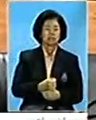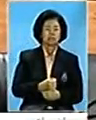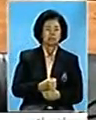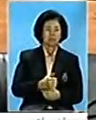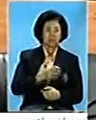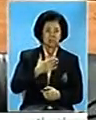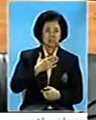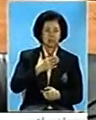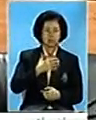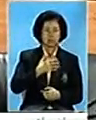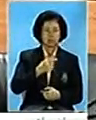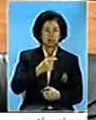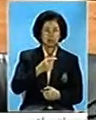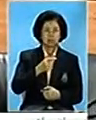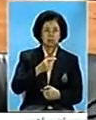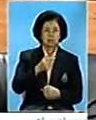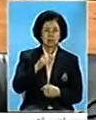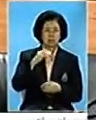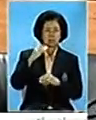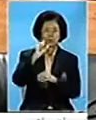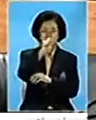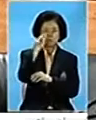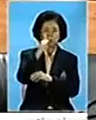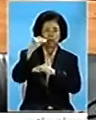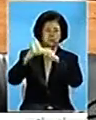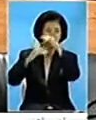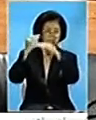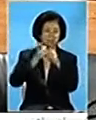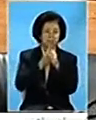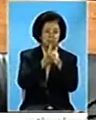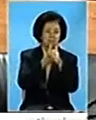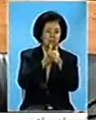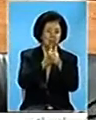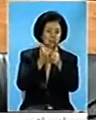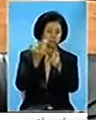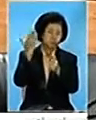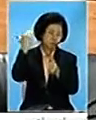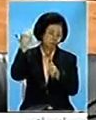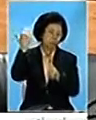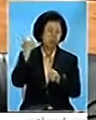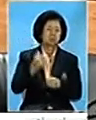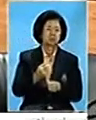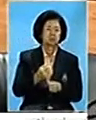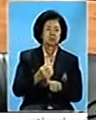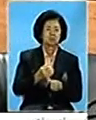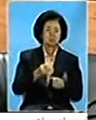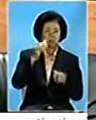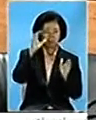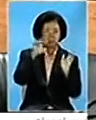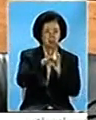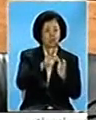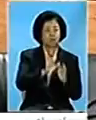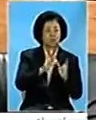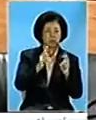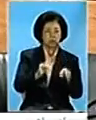ถ้าทางสภาพัฒนาการเมืองผู้ที่มาชี้แจงได้ติดตามการเมืองย้อนหลังกลับไปเนี่ยภาพของนักการเมืองในสภา